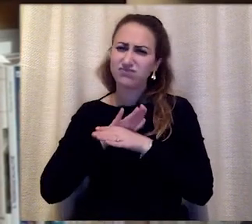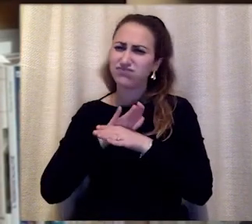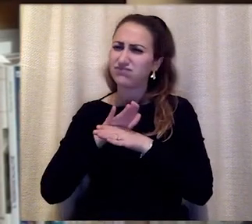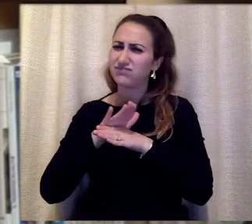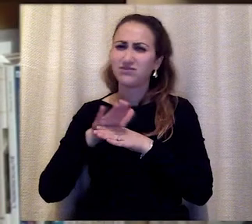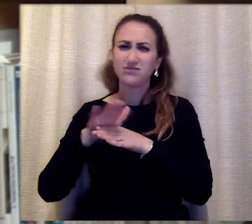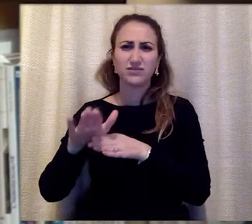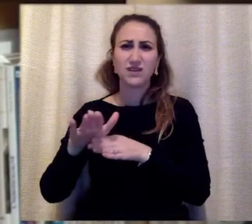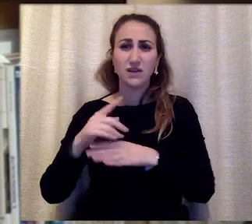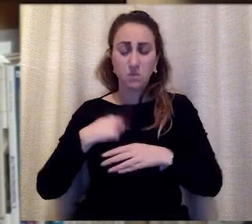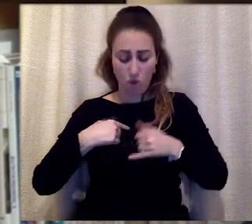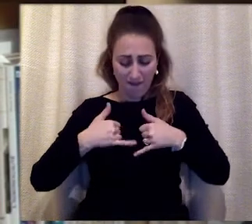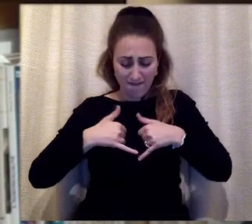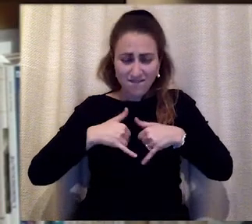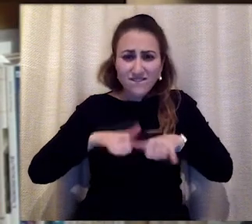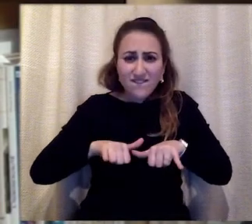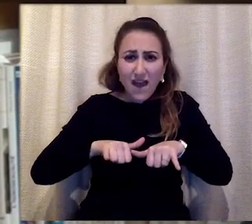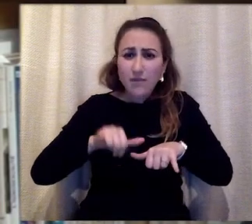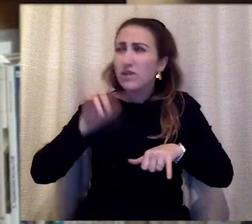Nous sommes dans une période